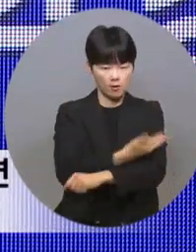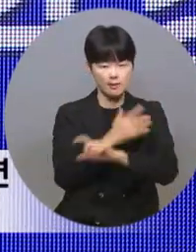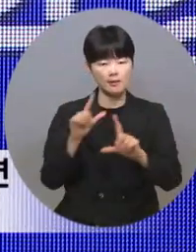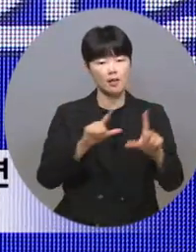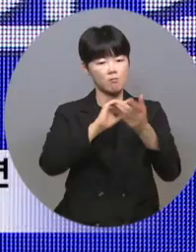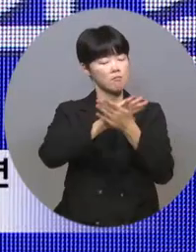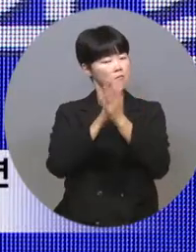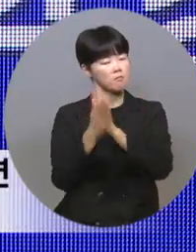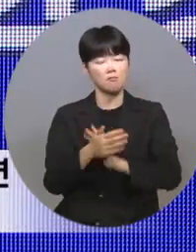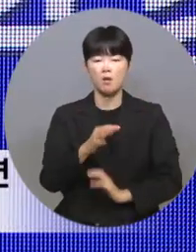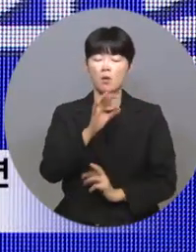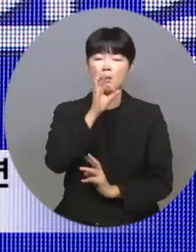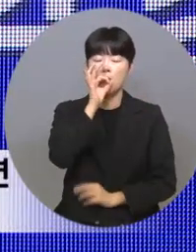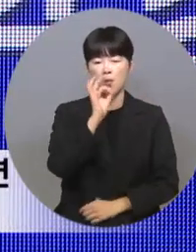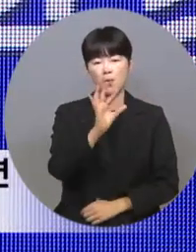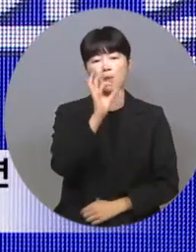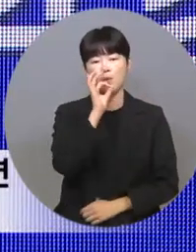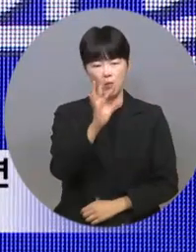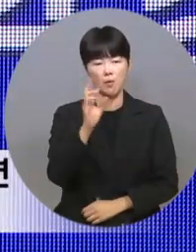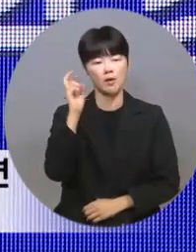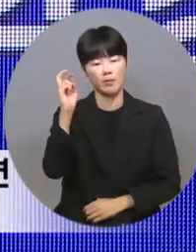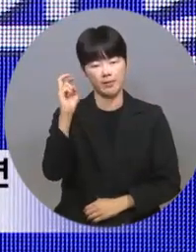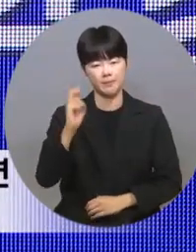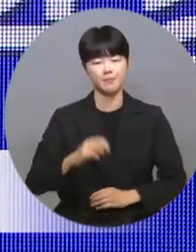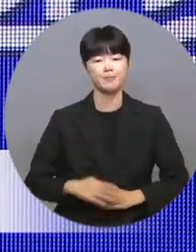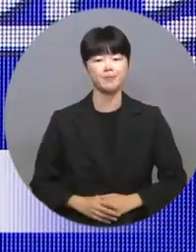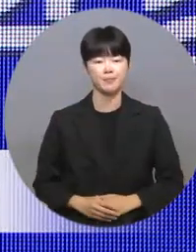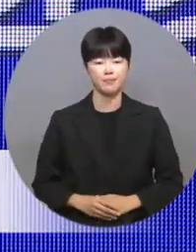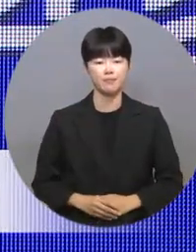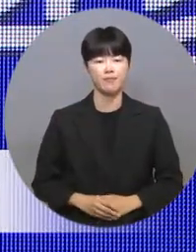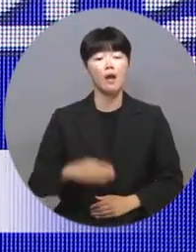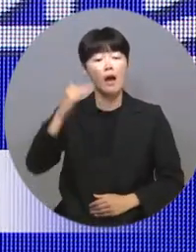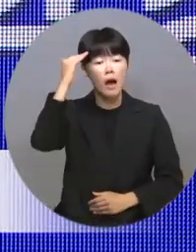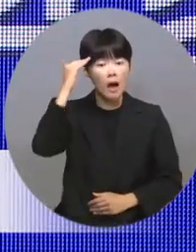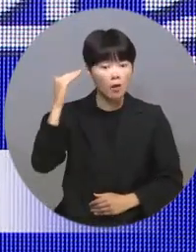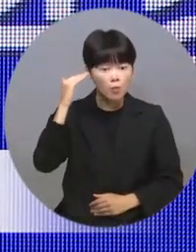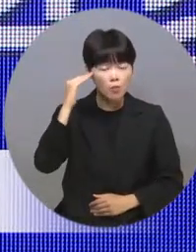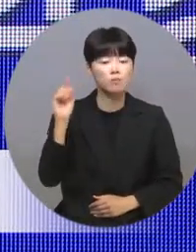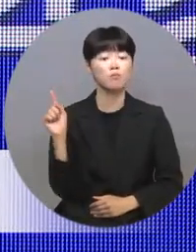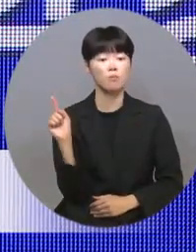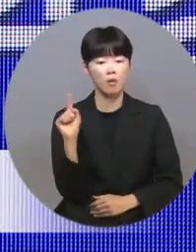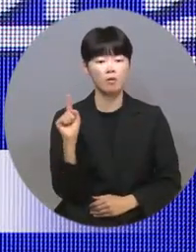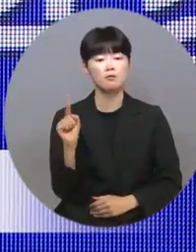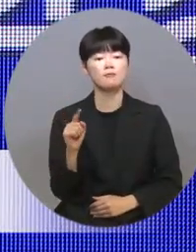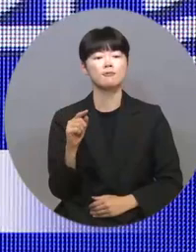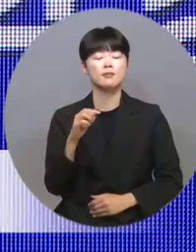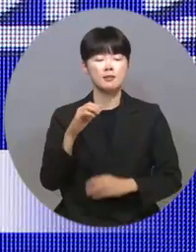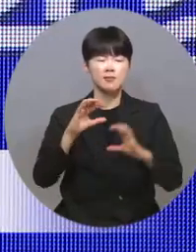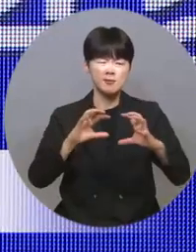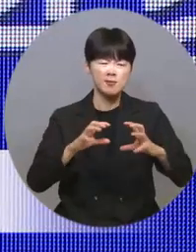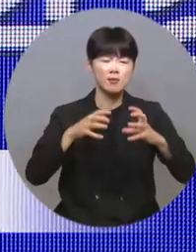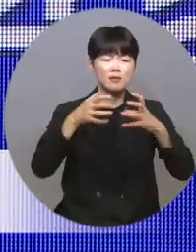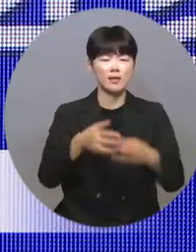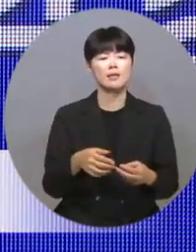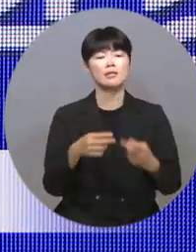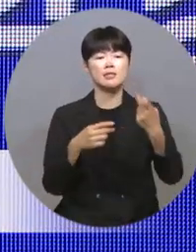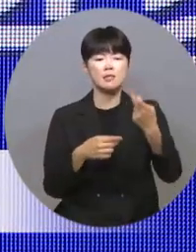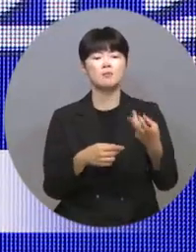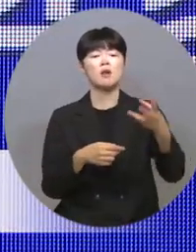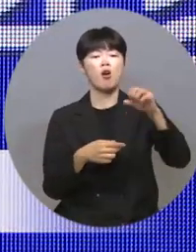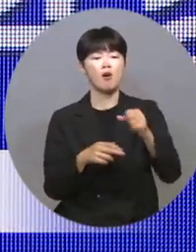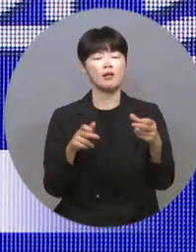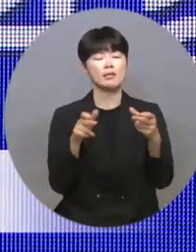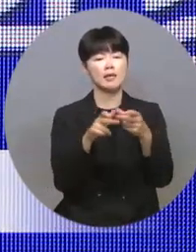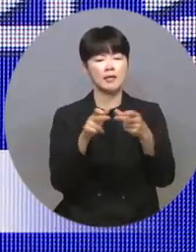rights of persons with disabilities here in Korea. Korea is a fantastic beacon for the 1.2 billion people in